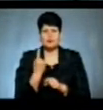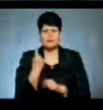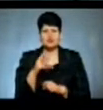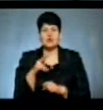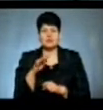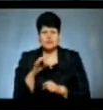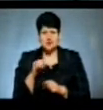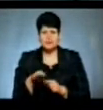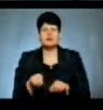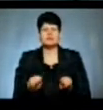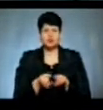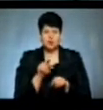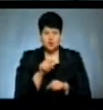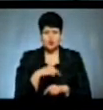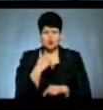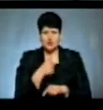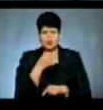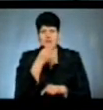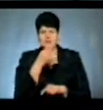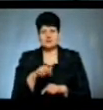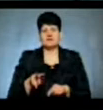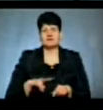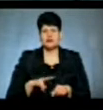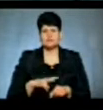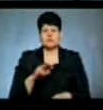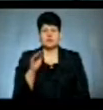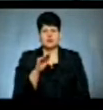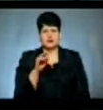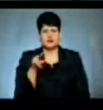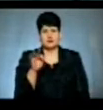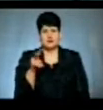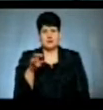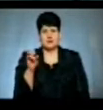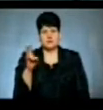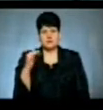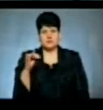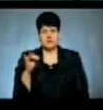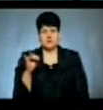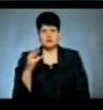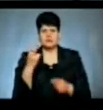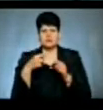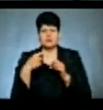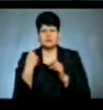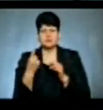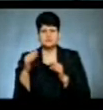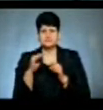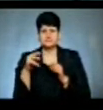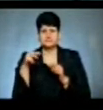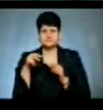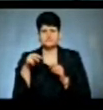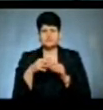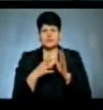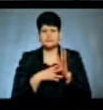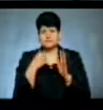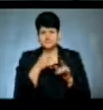року, повідомив директор Тернопільського обласного державного архіву Федір Полянський. 21 березня 2019 року